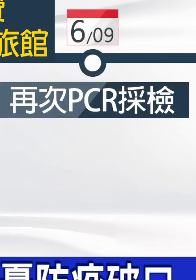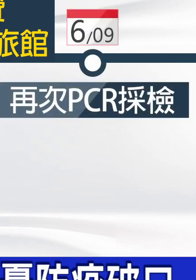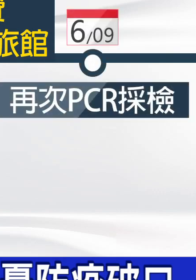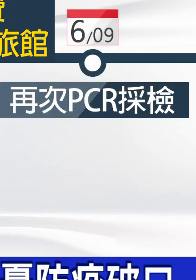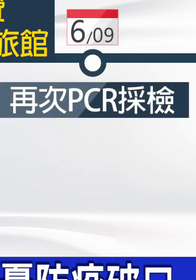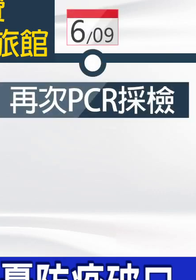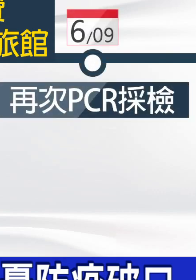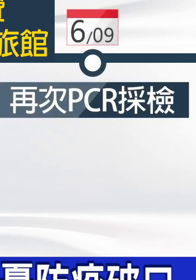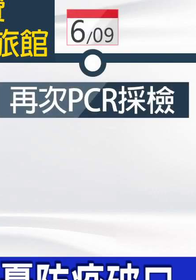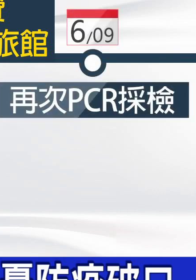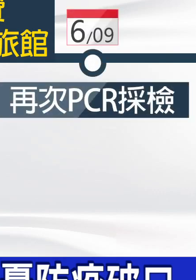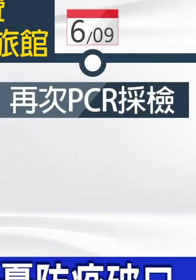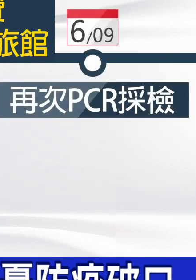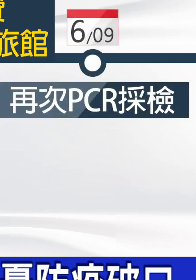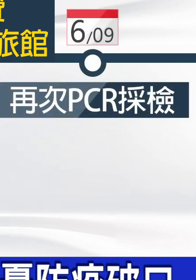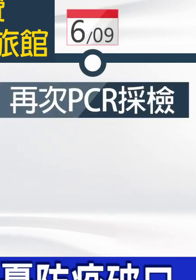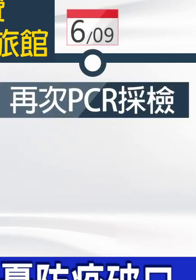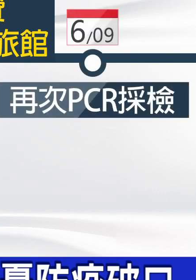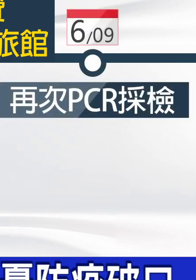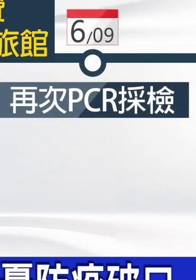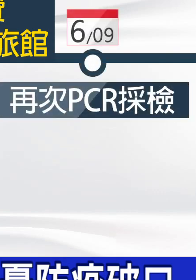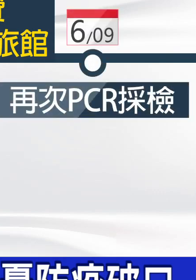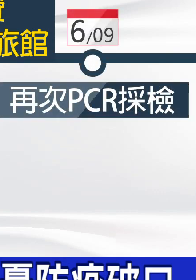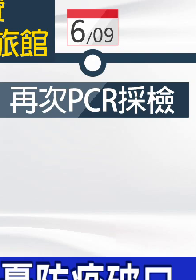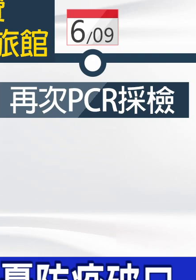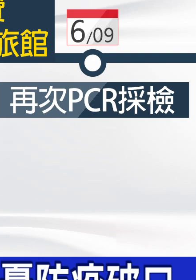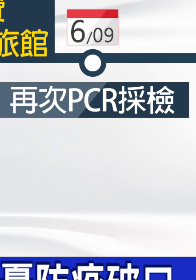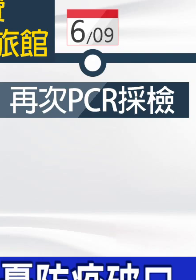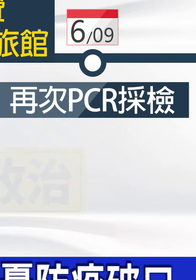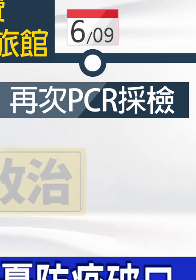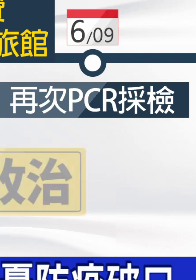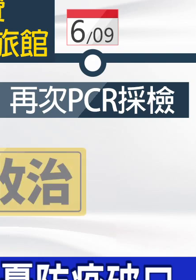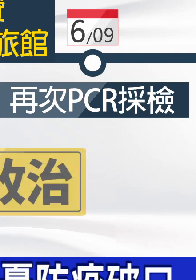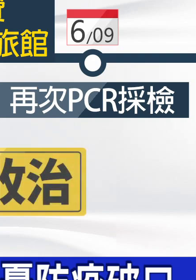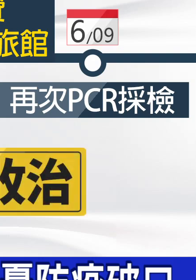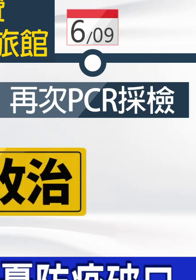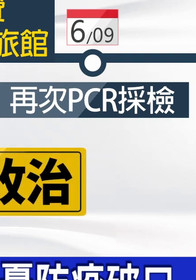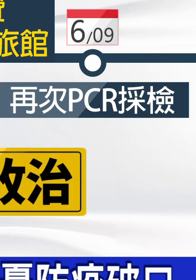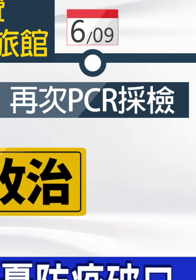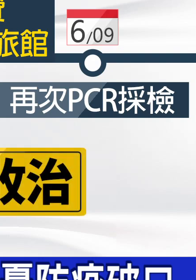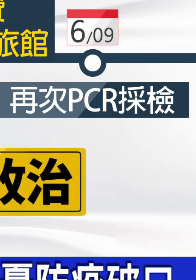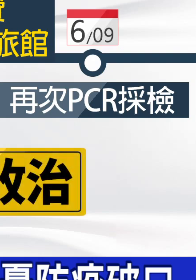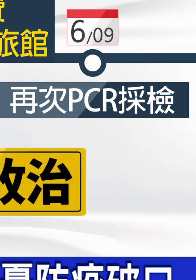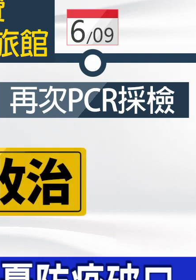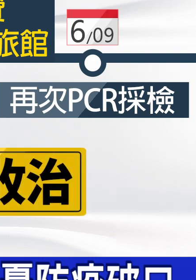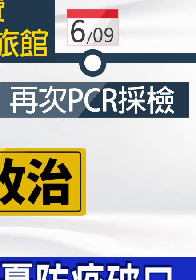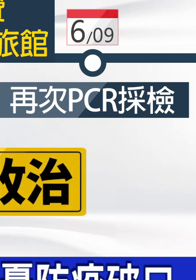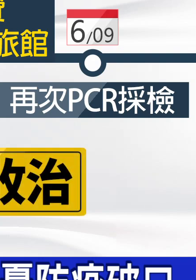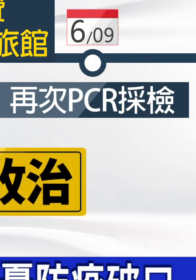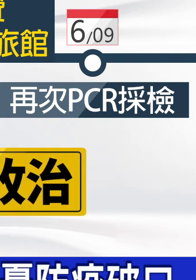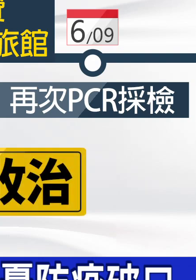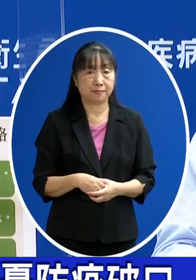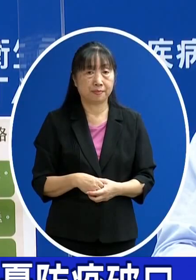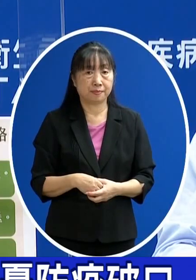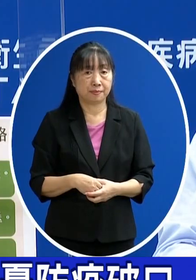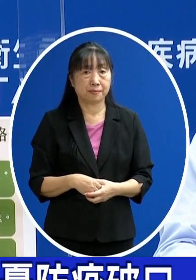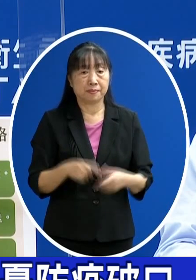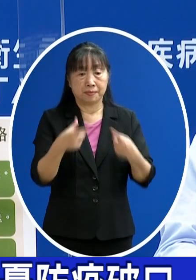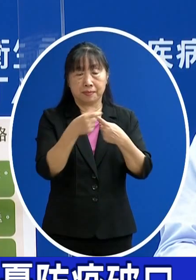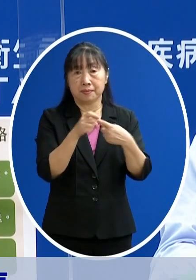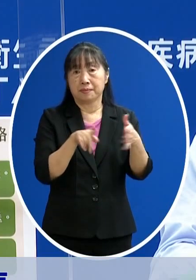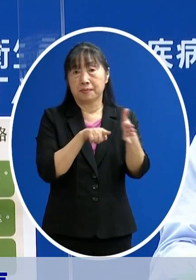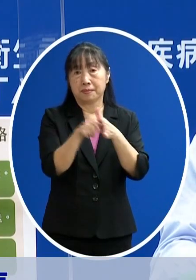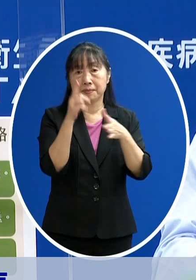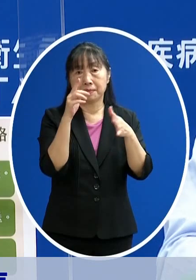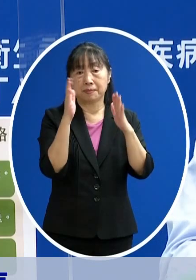保险起见又做一次 PCR 采检，没想到还是呈现阳性 ，CT 值26，当场被再度收治。 专家综